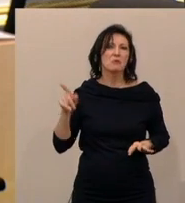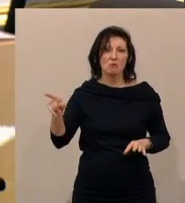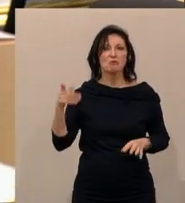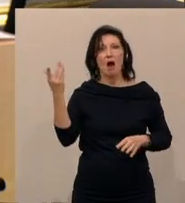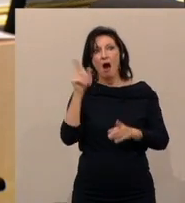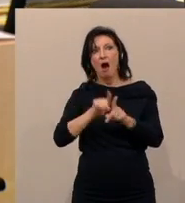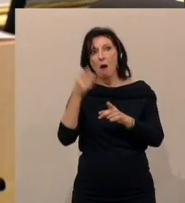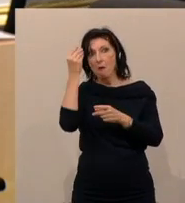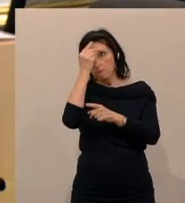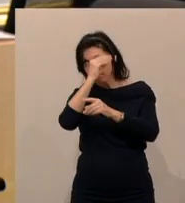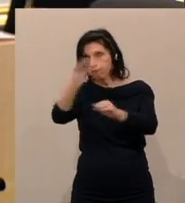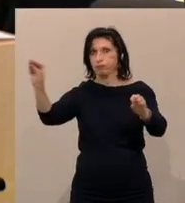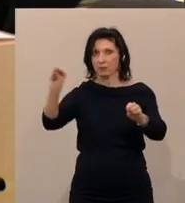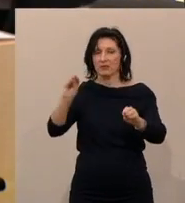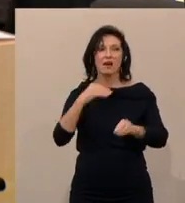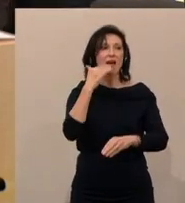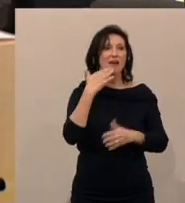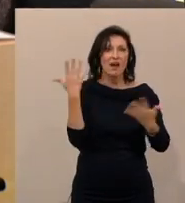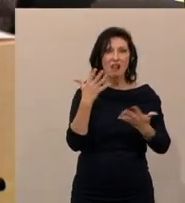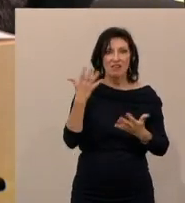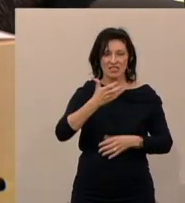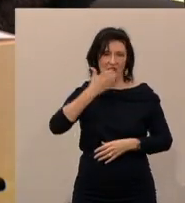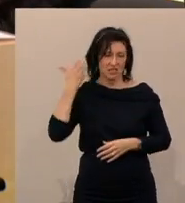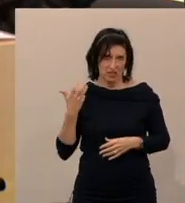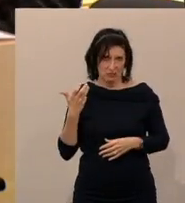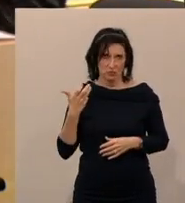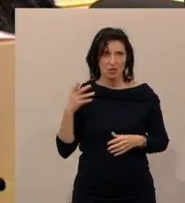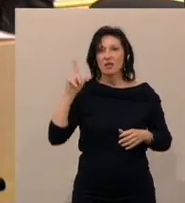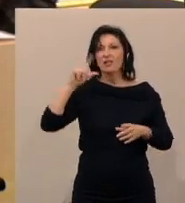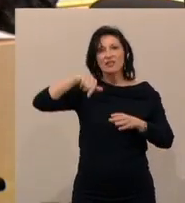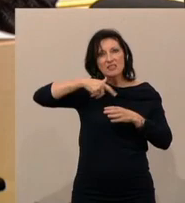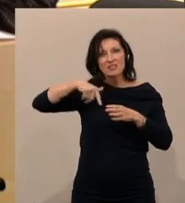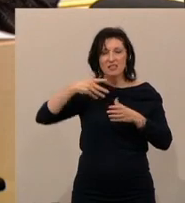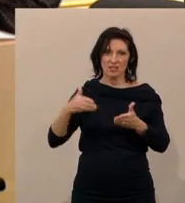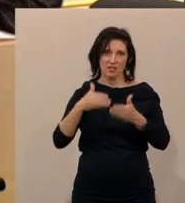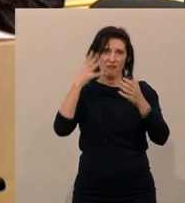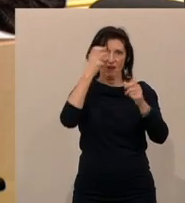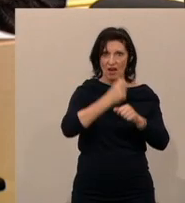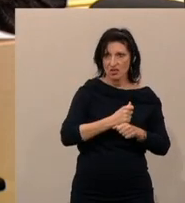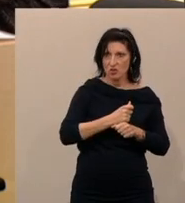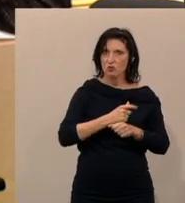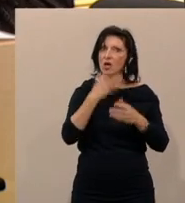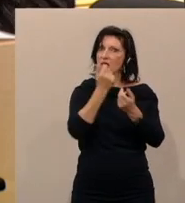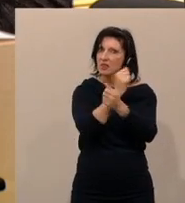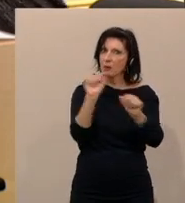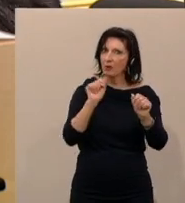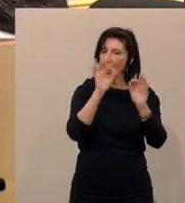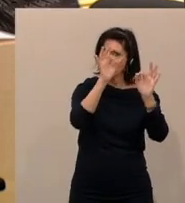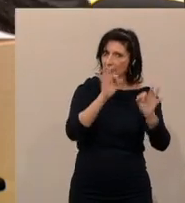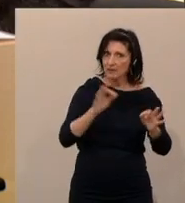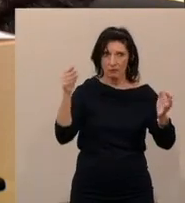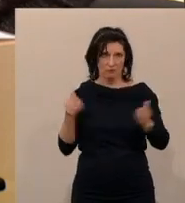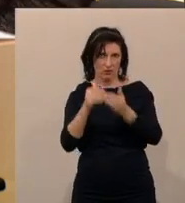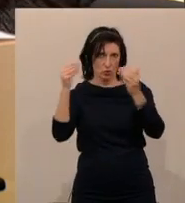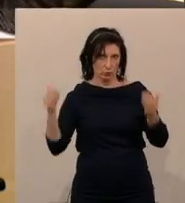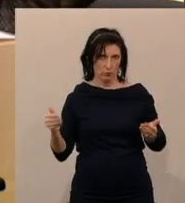aufgerufen. Jede Extremismusform für sich steht somit im Widerspruch zu den verfassungskonformen demokratischen Prinzipien